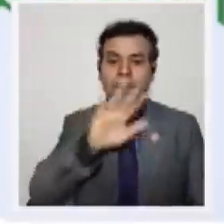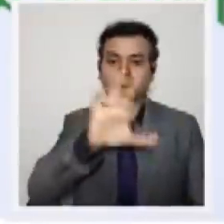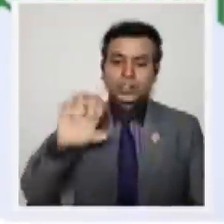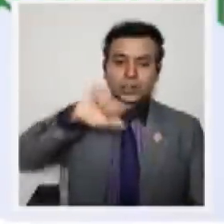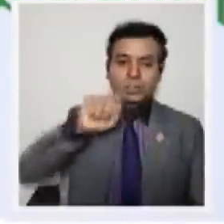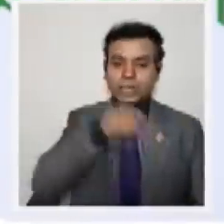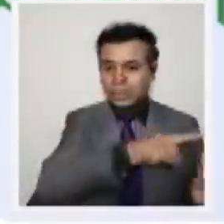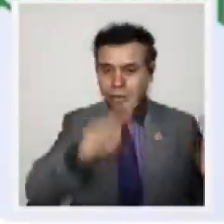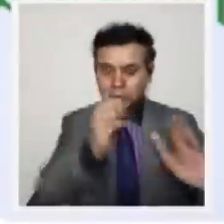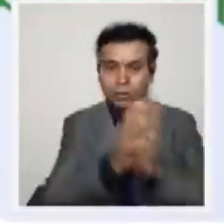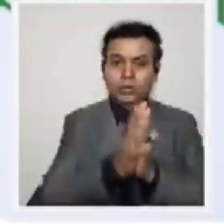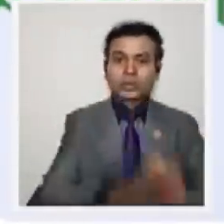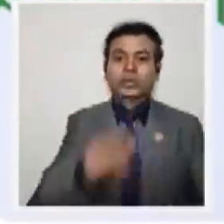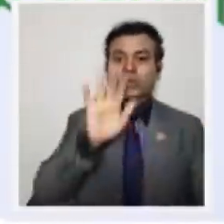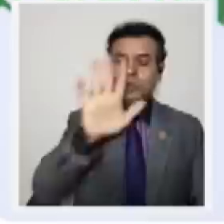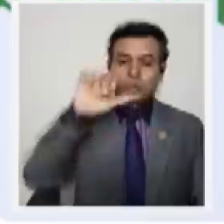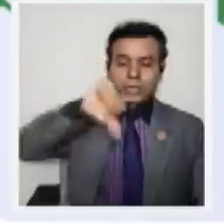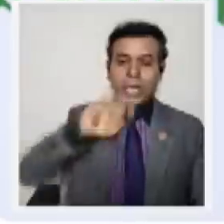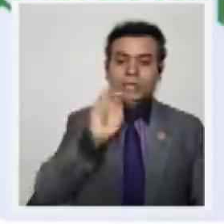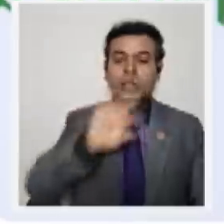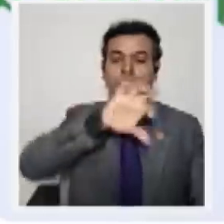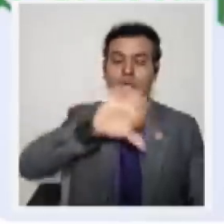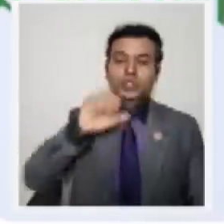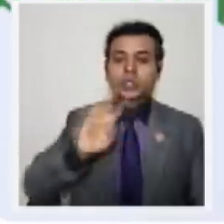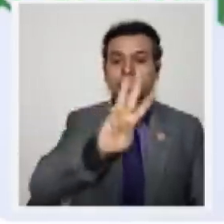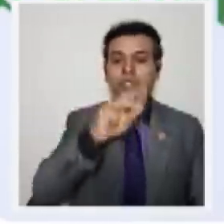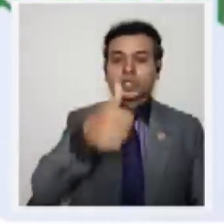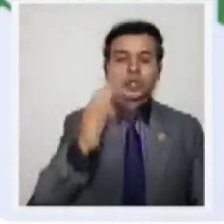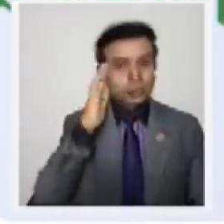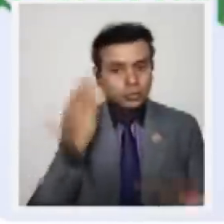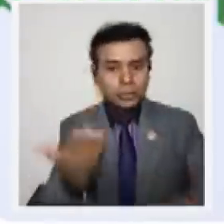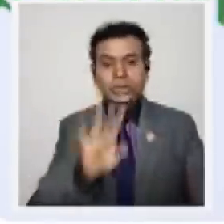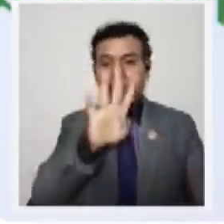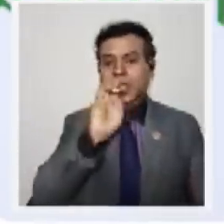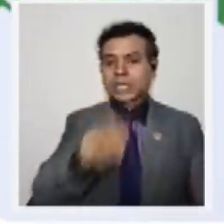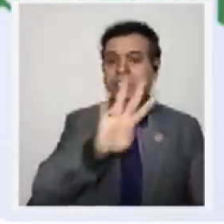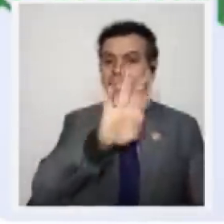সারা বিশ্বে 24 ঘন্টায় শনাক্ত 1,17,551 জন, এ পর্যন্ত